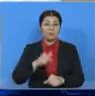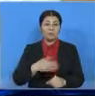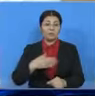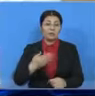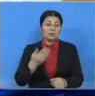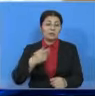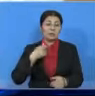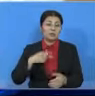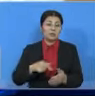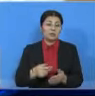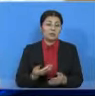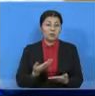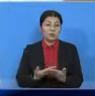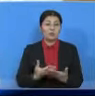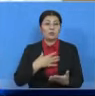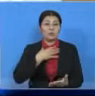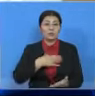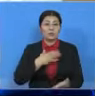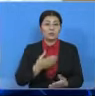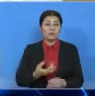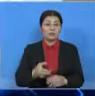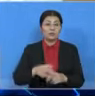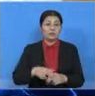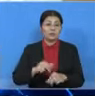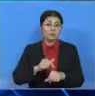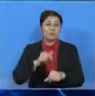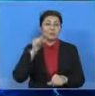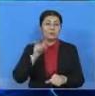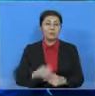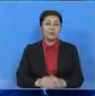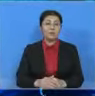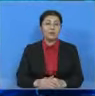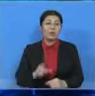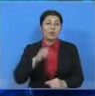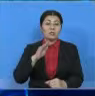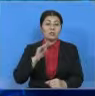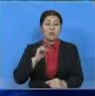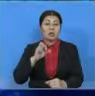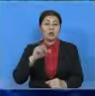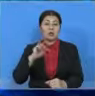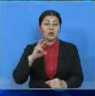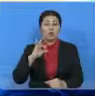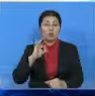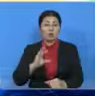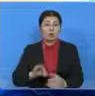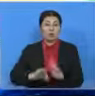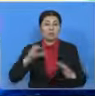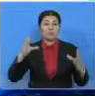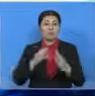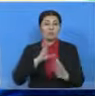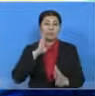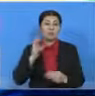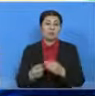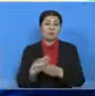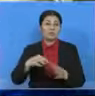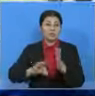дауысың дәл бүгін өте маңызды, дәл сондай сезімдерді тудырып тұр. Сөйтіп Жаслан қайдасып дауыс беру учаскесіне ертемен келіп